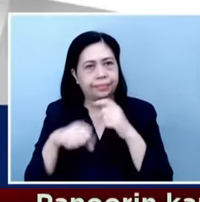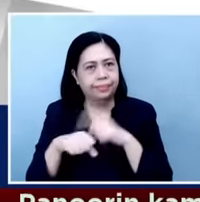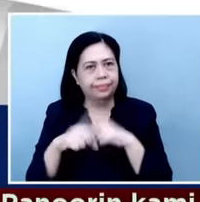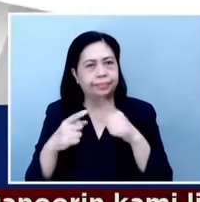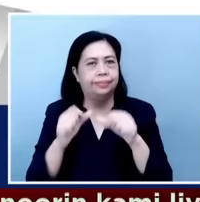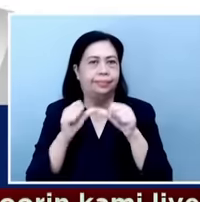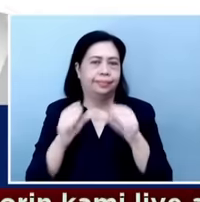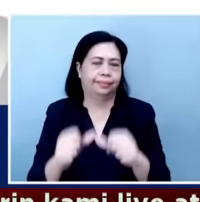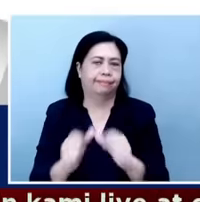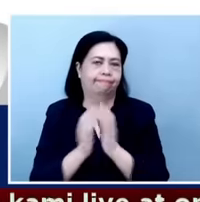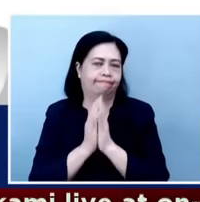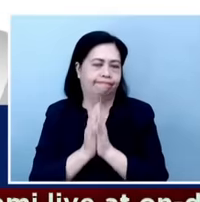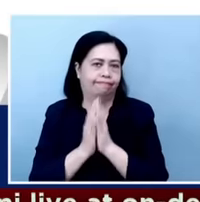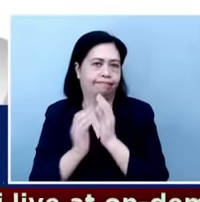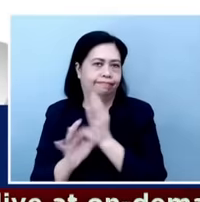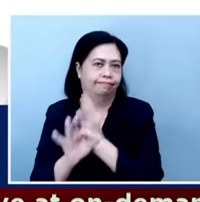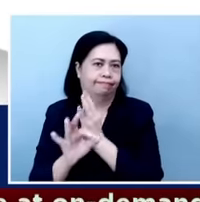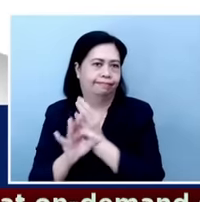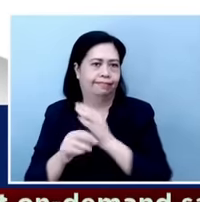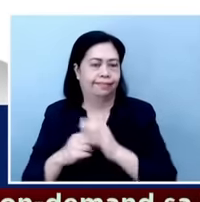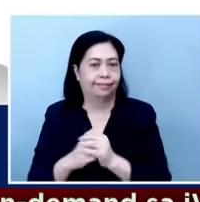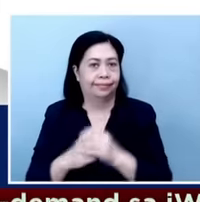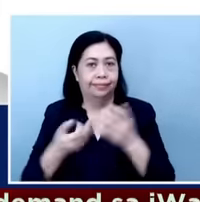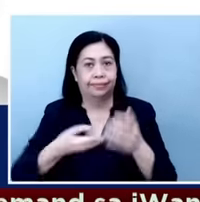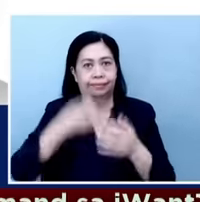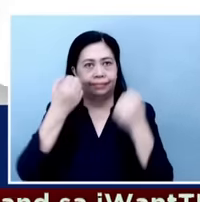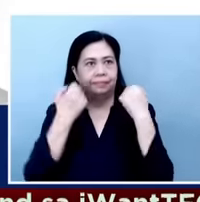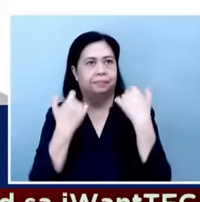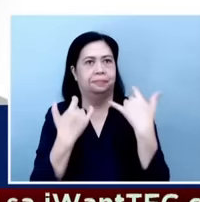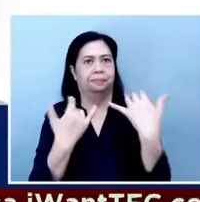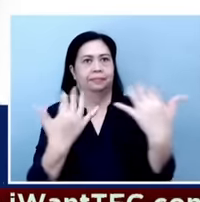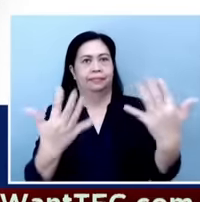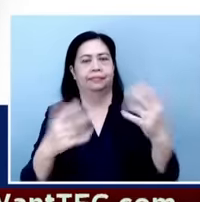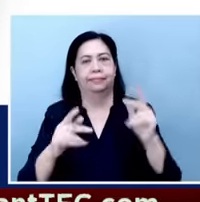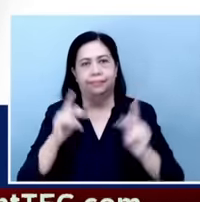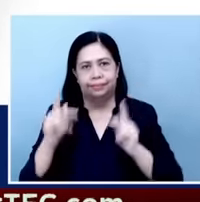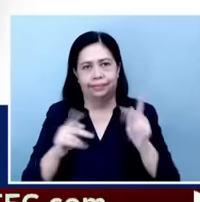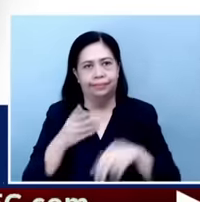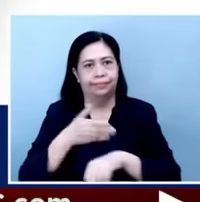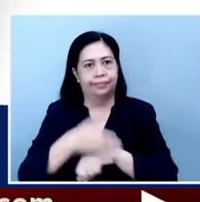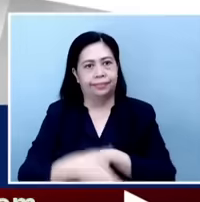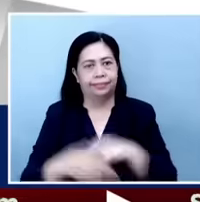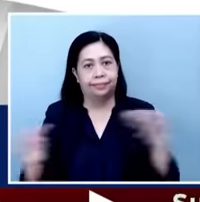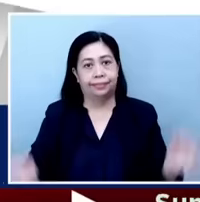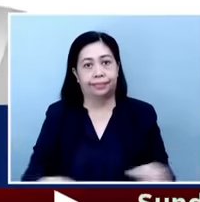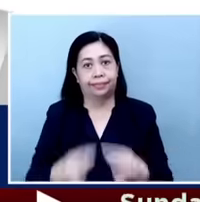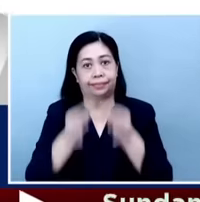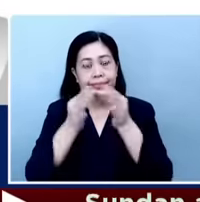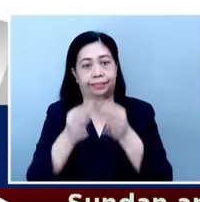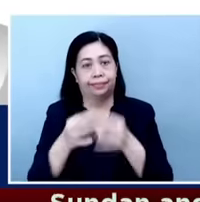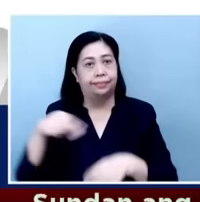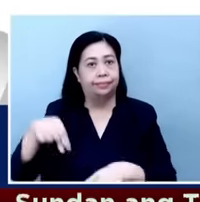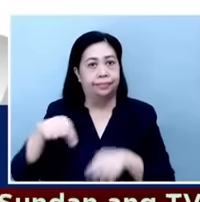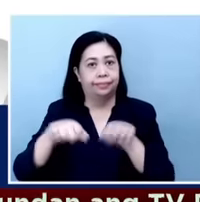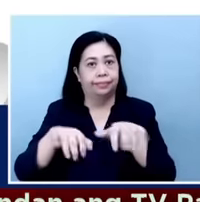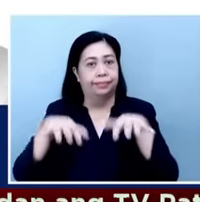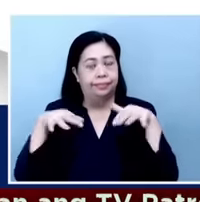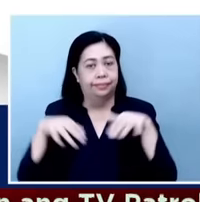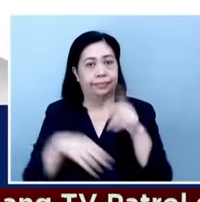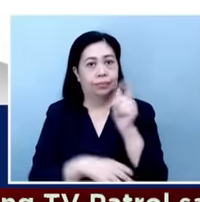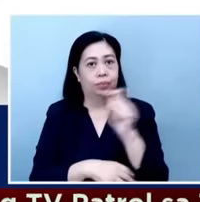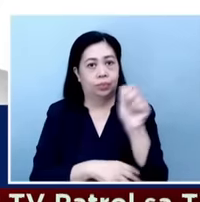magpatuloy ang panata at debosyon. Sa harap ng libu-libong deboto, pagkatapos ng Misa Mayor sa Quirino Grandstand Martes ng